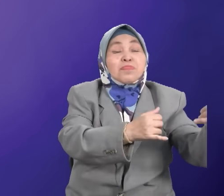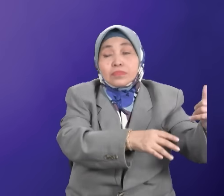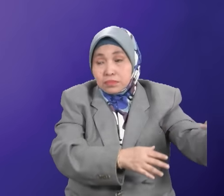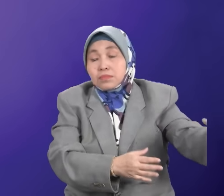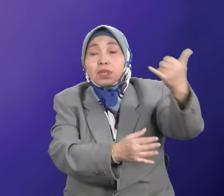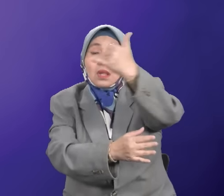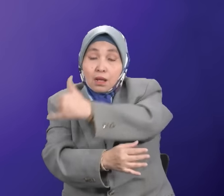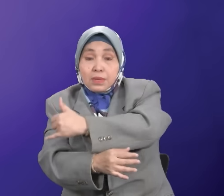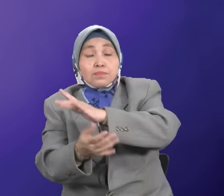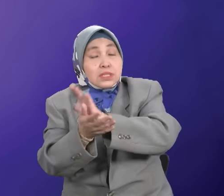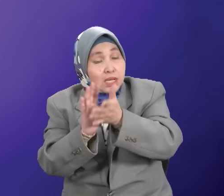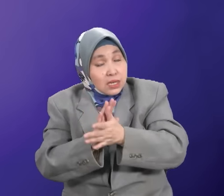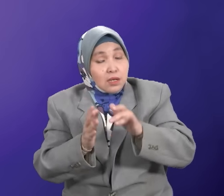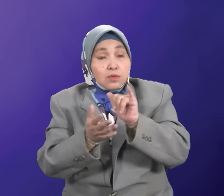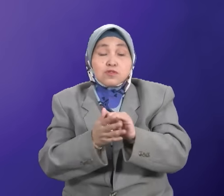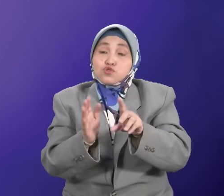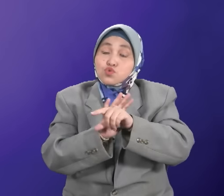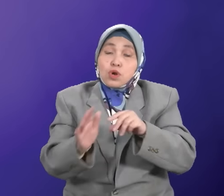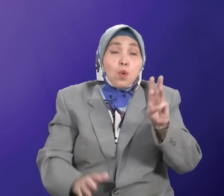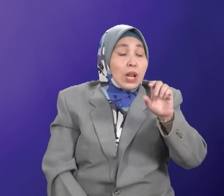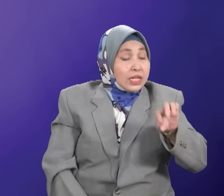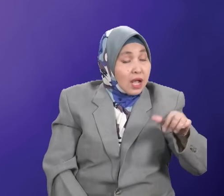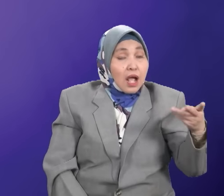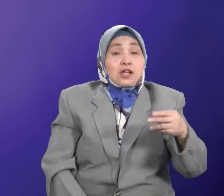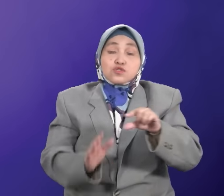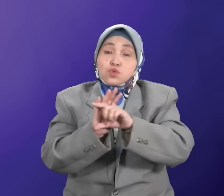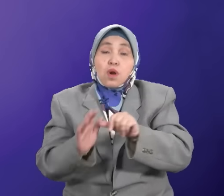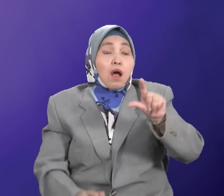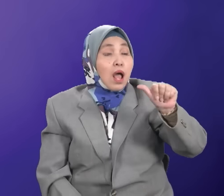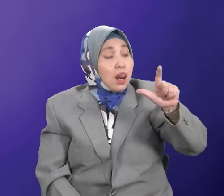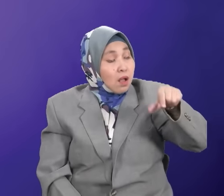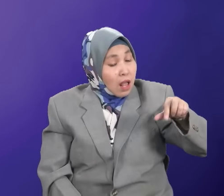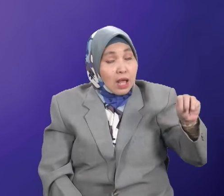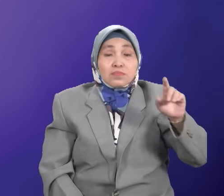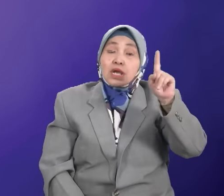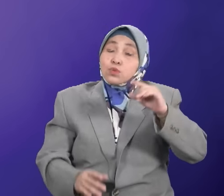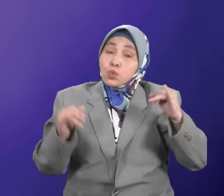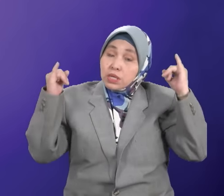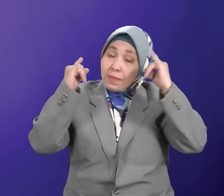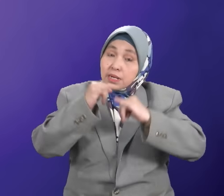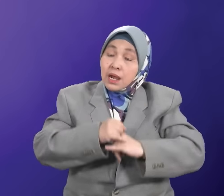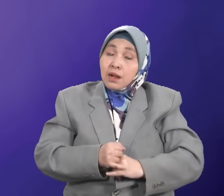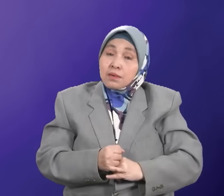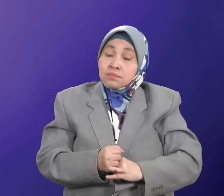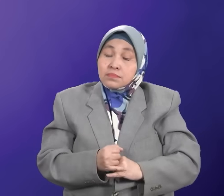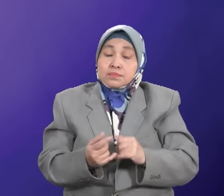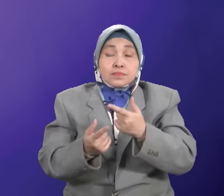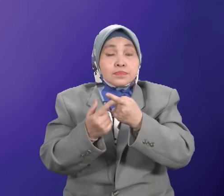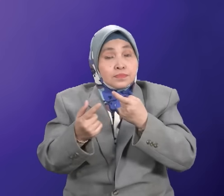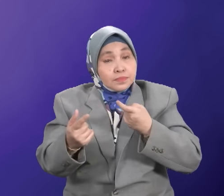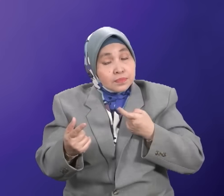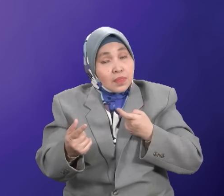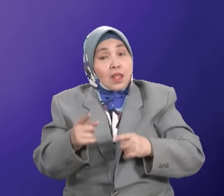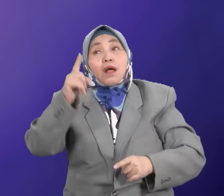al-hajj dalam surah al-waqiah dalam surah al-qalam sebagai satu ibadah ya sebagai satu ibadah daripada